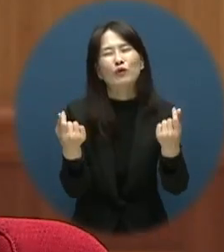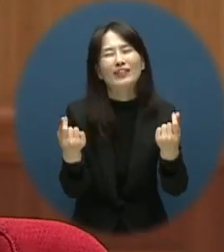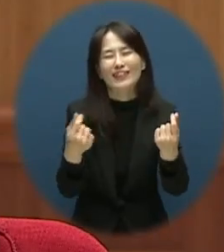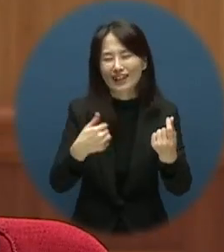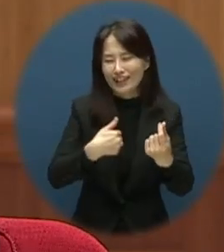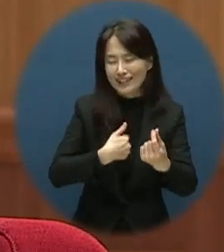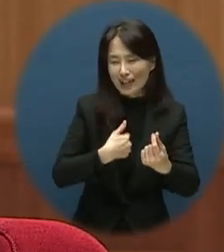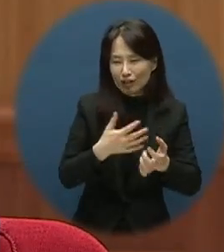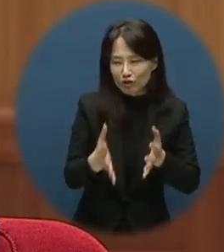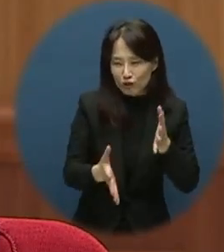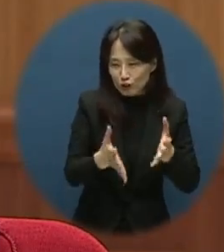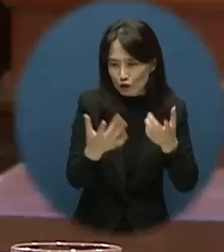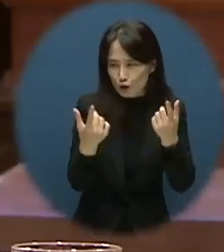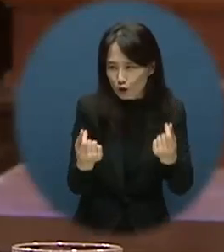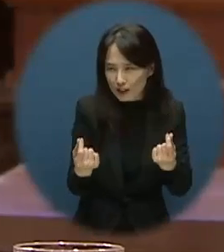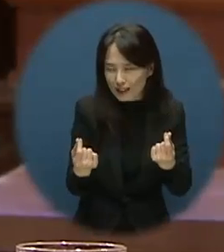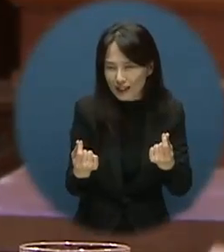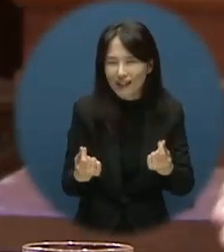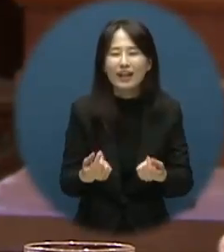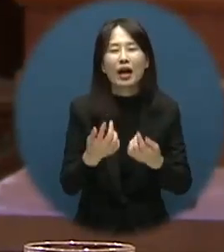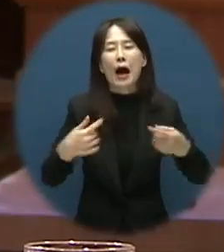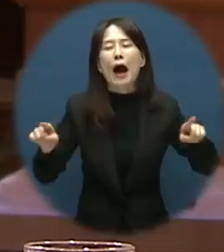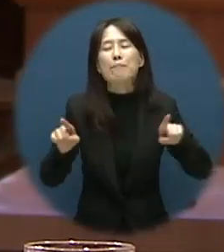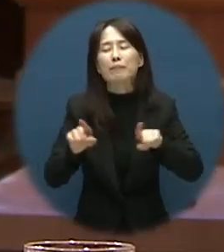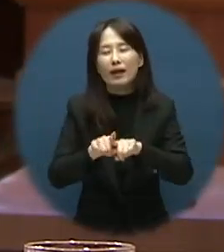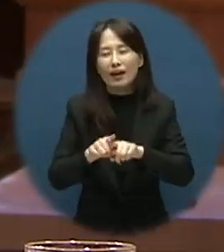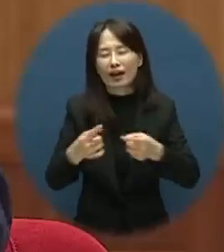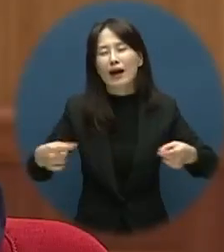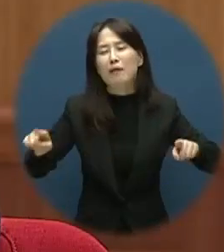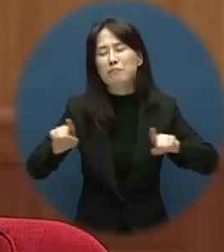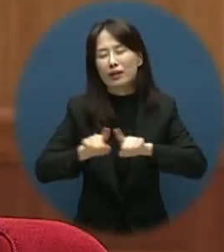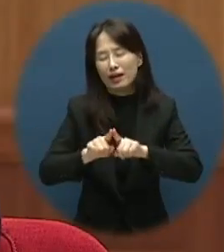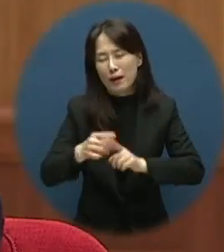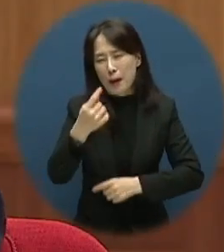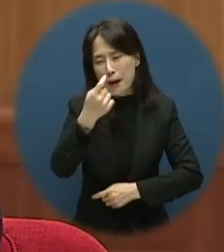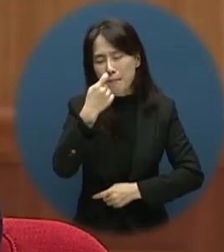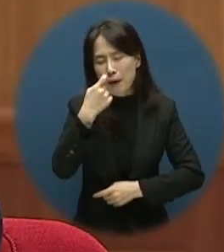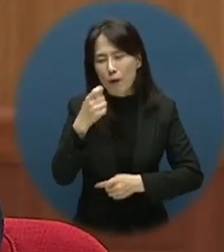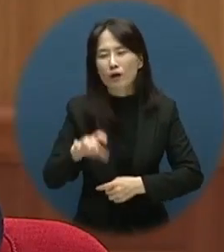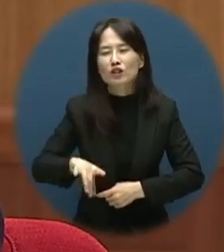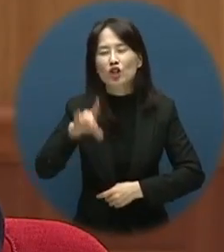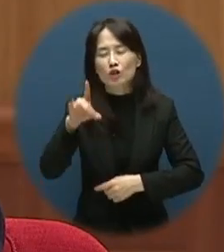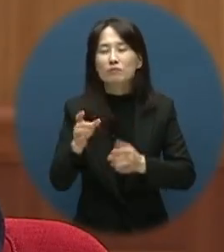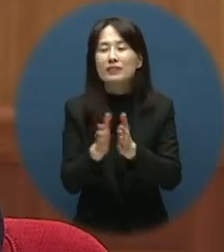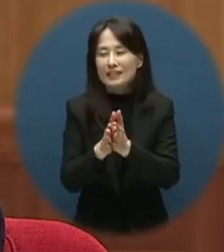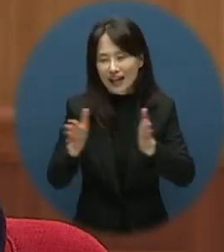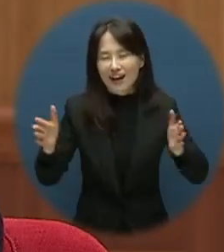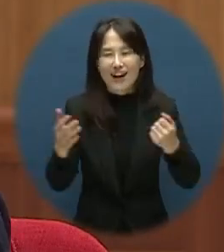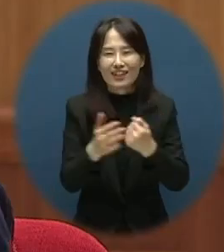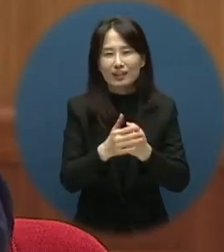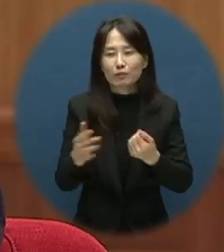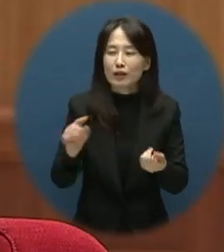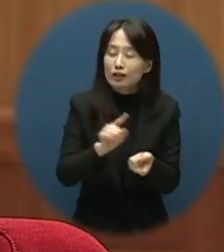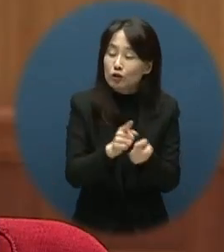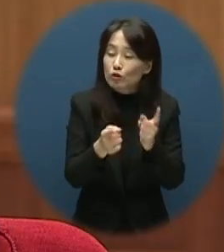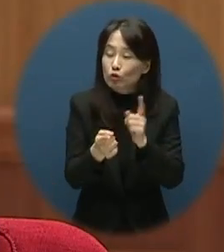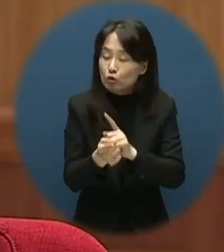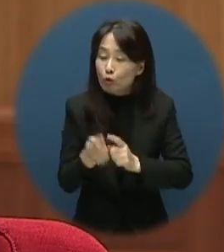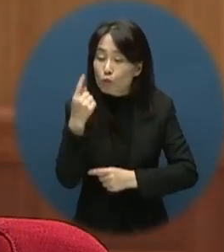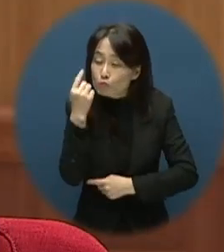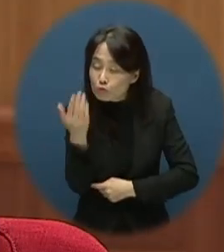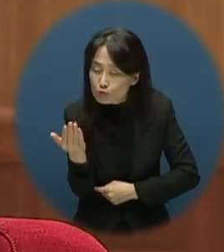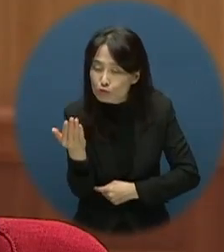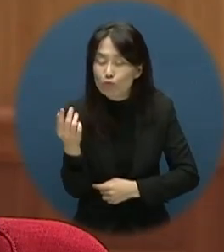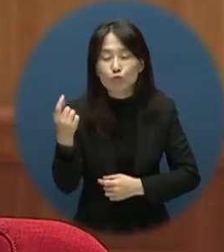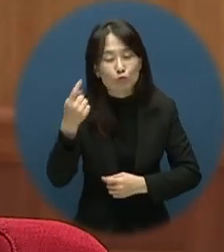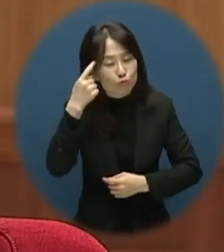않아요. 아, 예. 그러면은 예. 같이 공부해서 새로 배우는 거군요. 그렇죠. 그렇죠? 그래서 같이 공부하는 뭐 단계니까